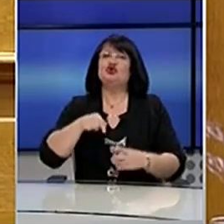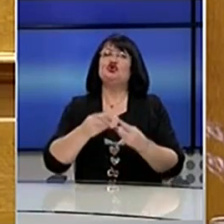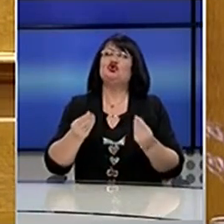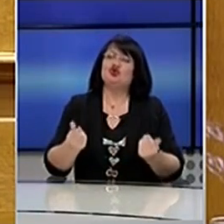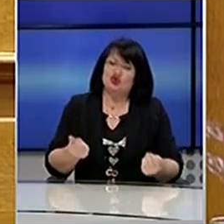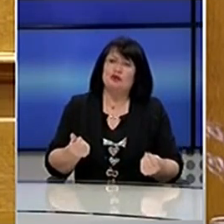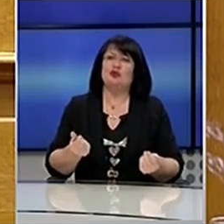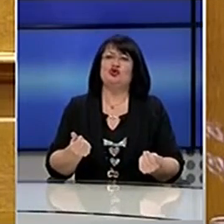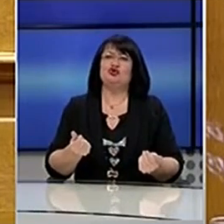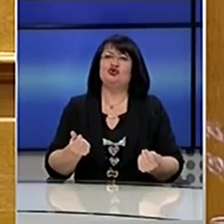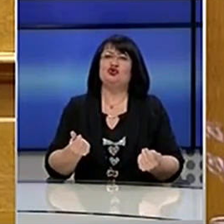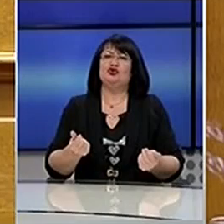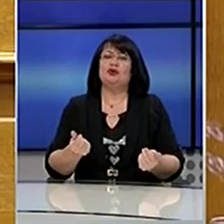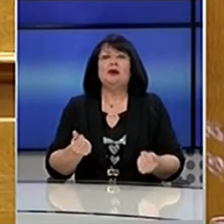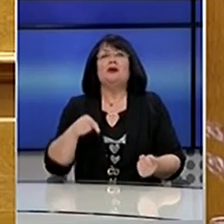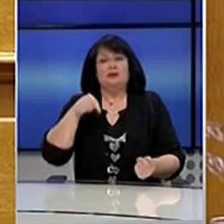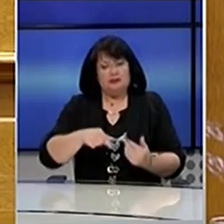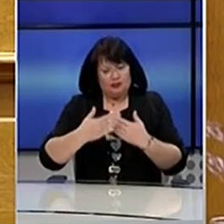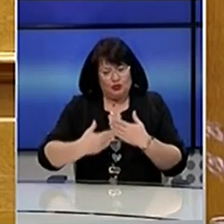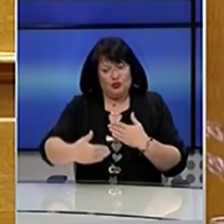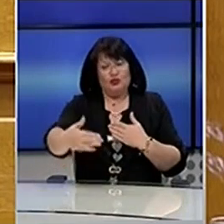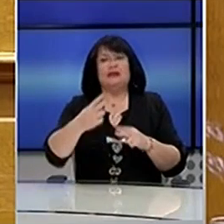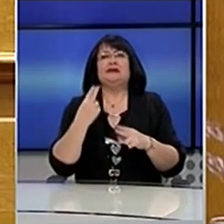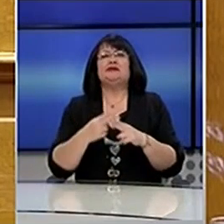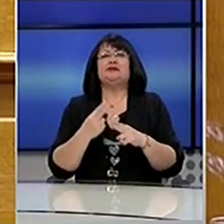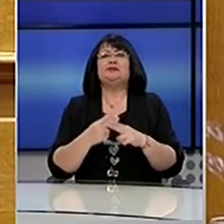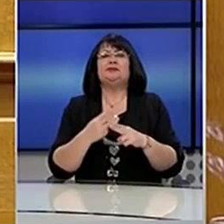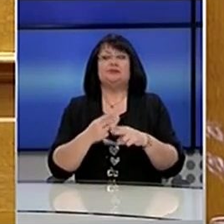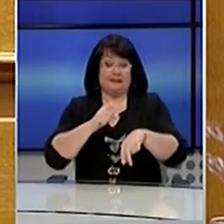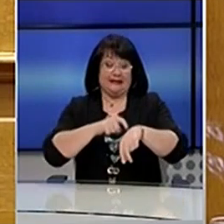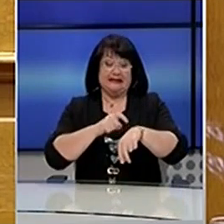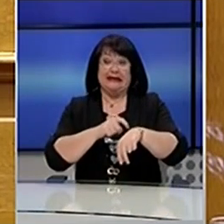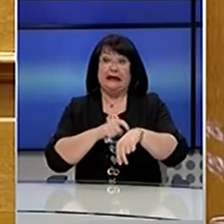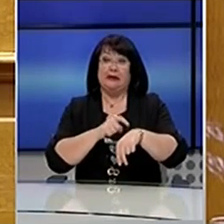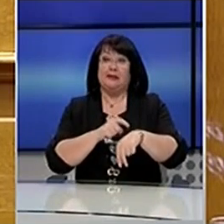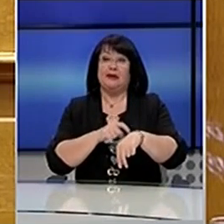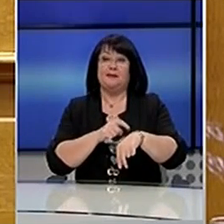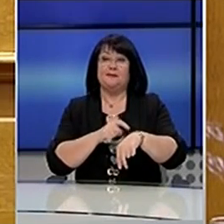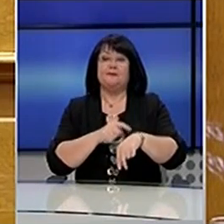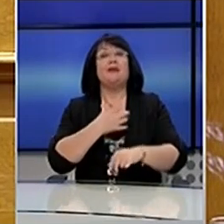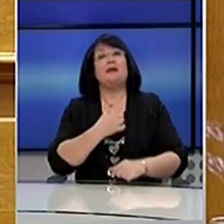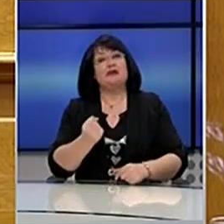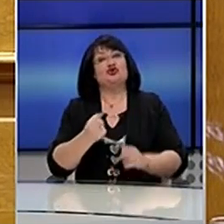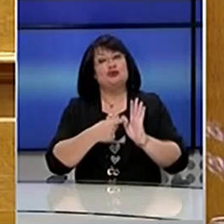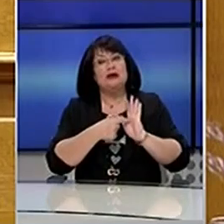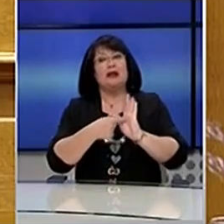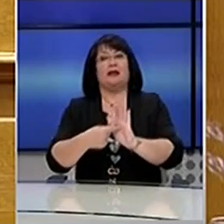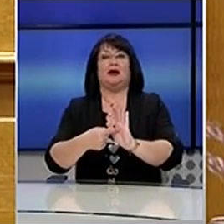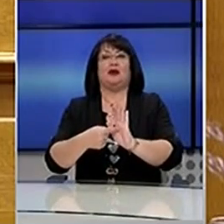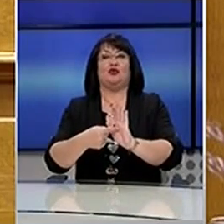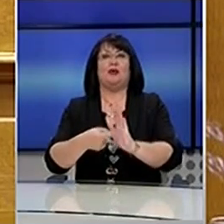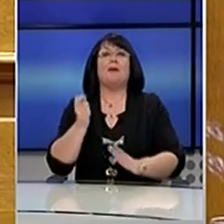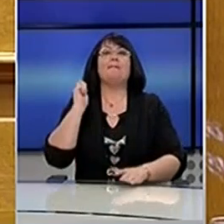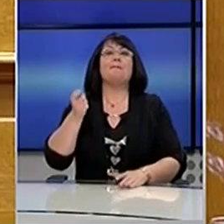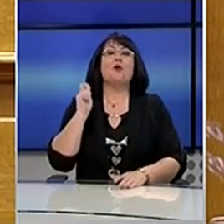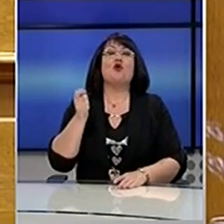τον τρόπο σηματοδοτούμε σε αυτή την κρίσιμη συγκυρία την εμπιστοσύνη της